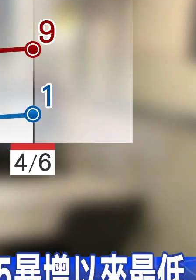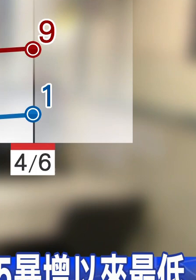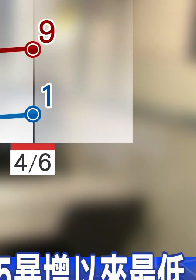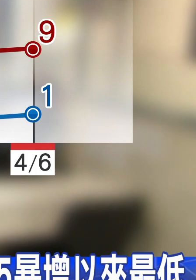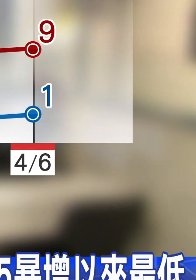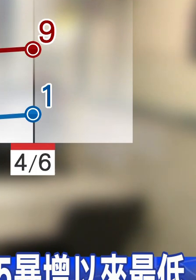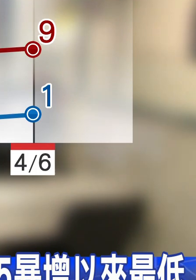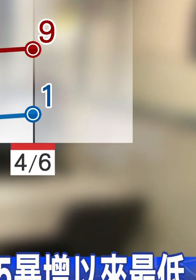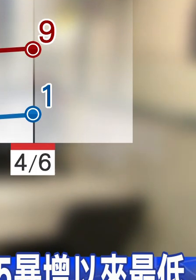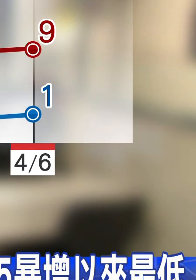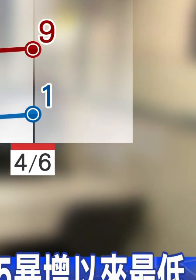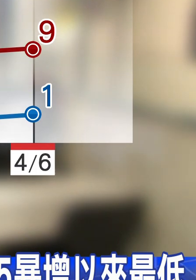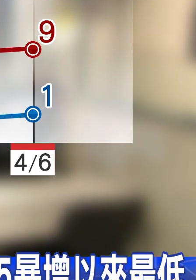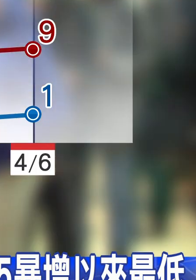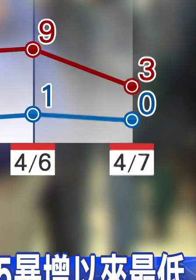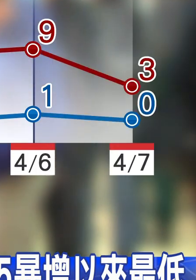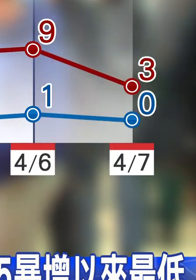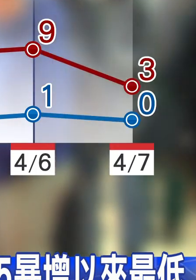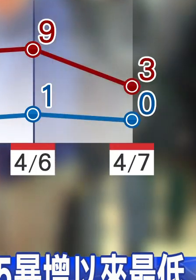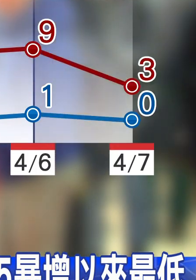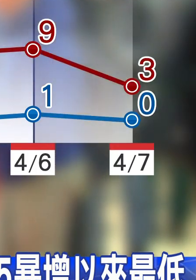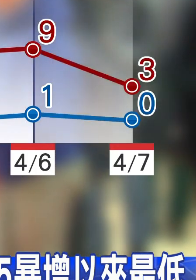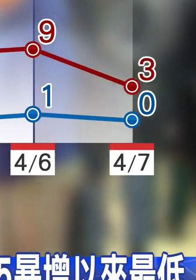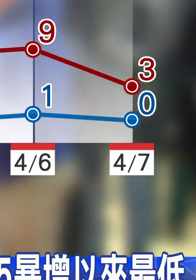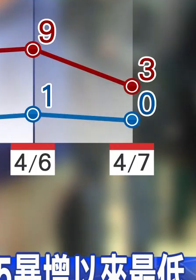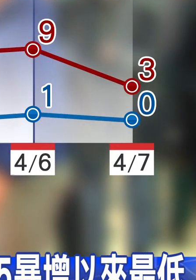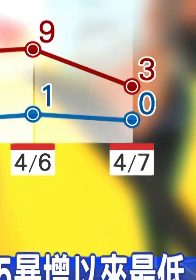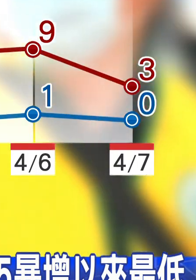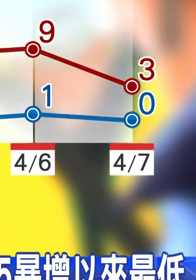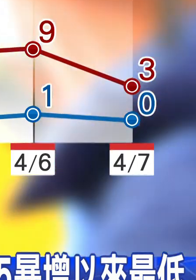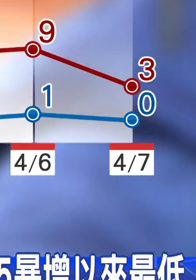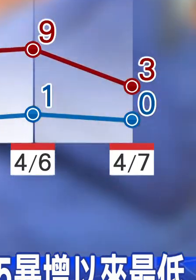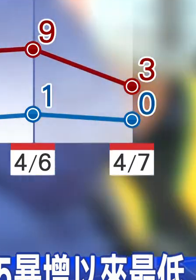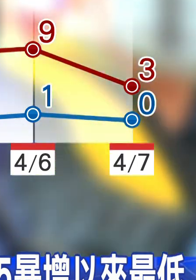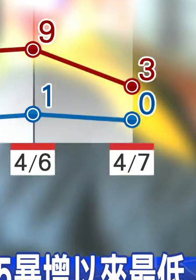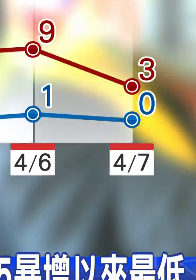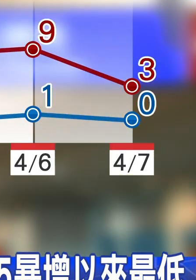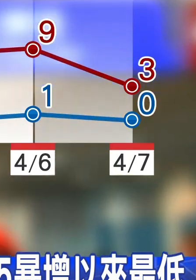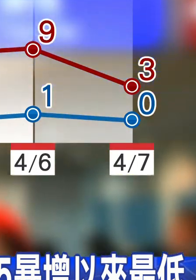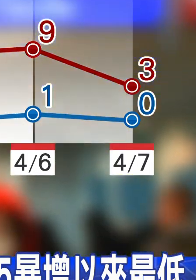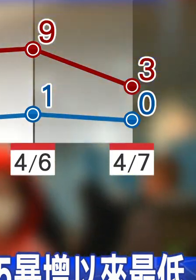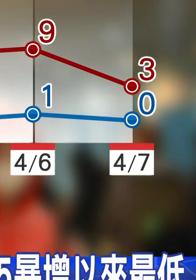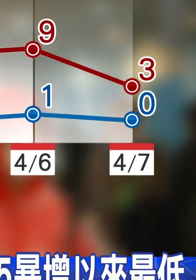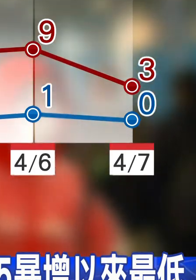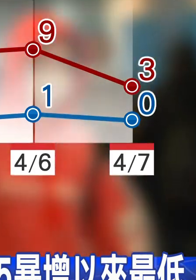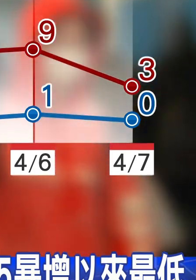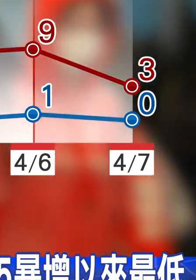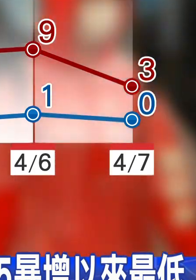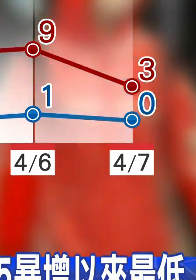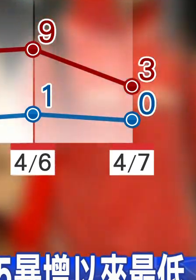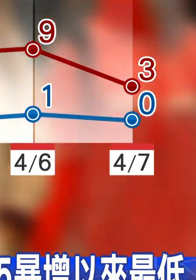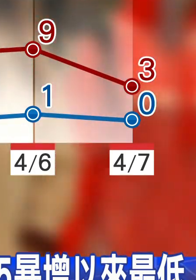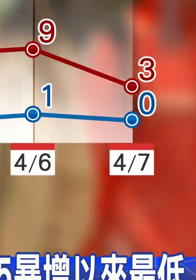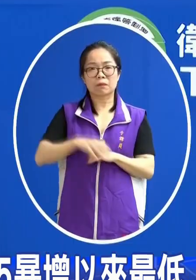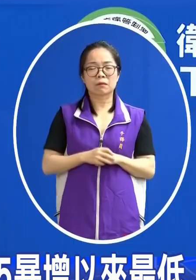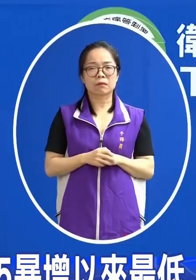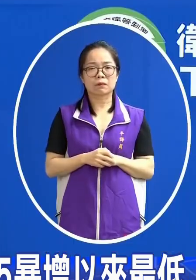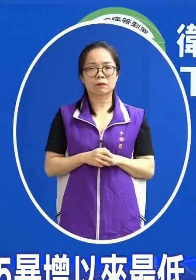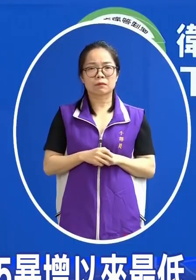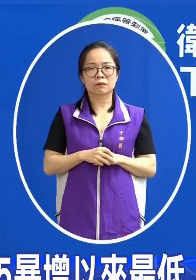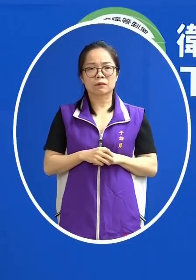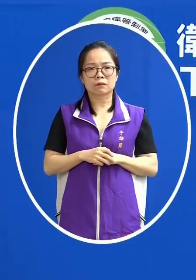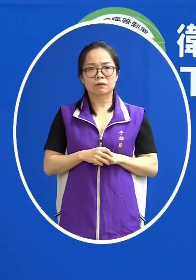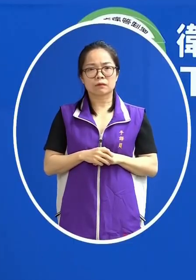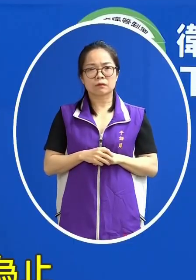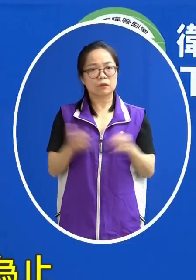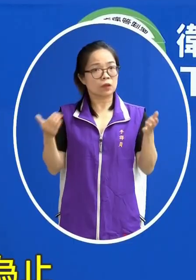7例、8例、7例、6例、8例，到4月6号9例最多，7号只剩3例，加起来7天一共48例境外，6例本土个案。 那